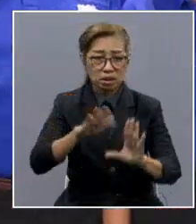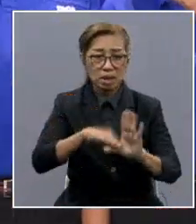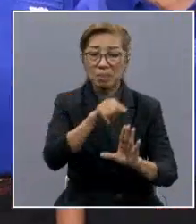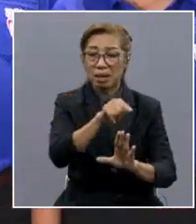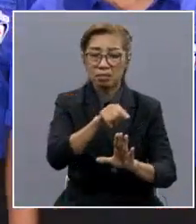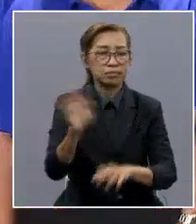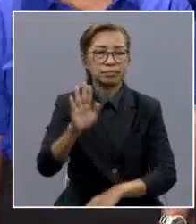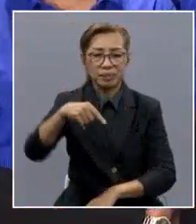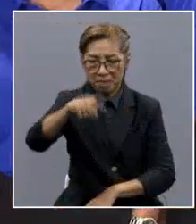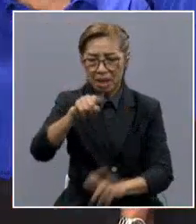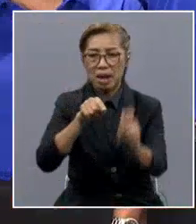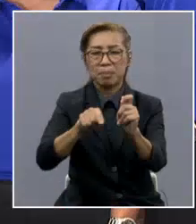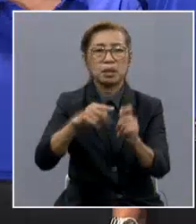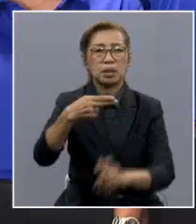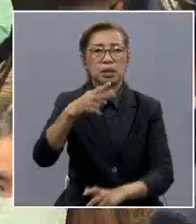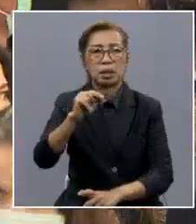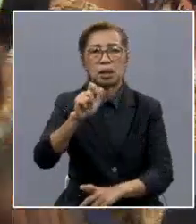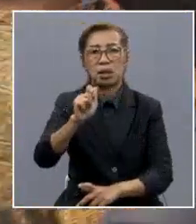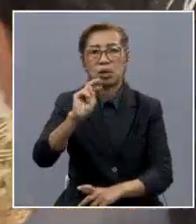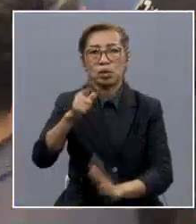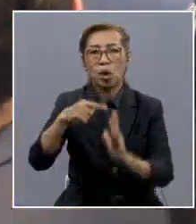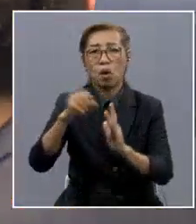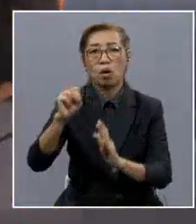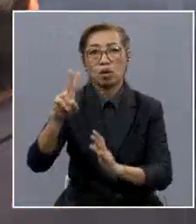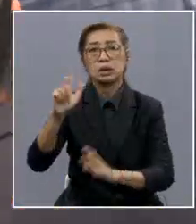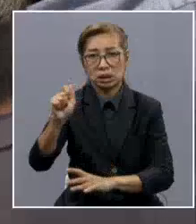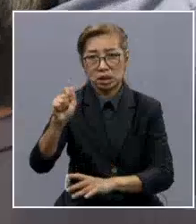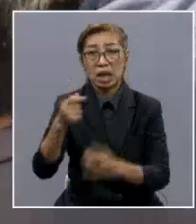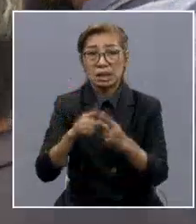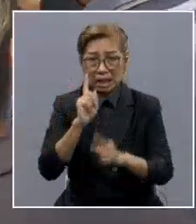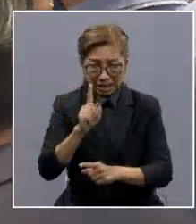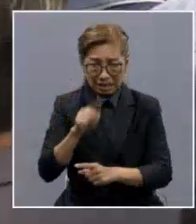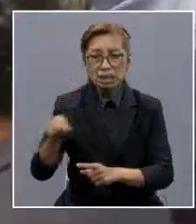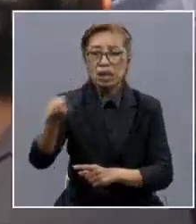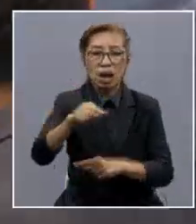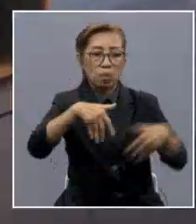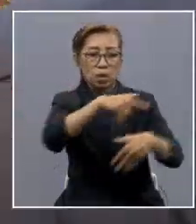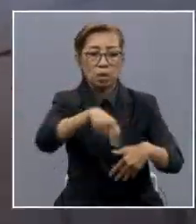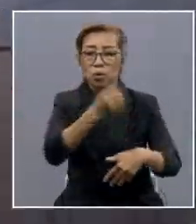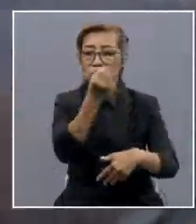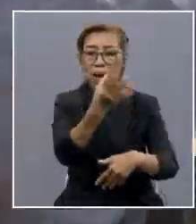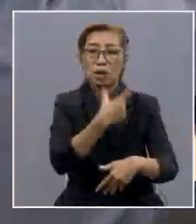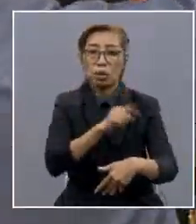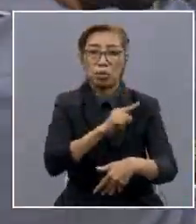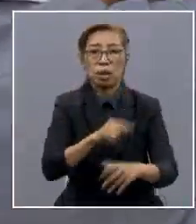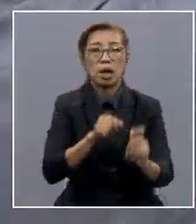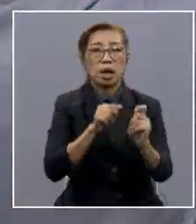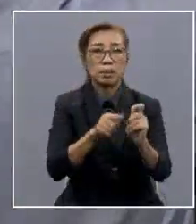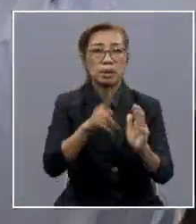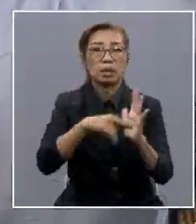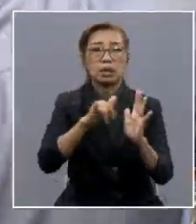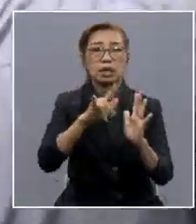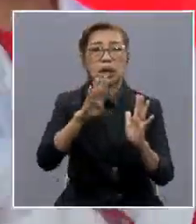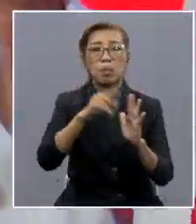องเสือทั้งที่ฐานเสียงของเฮียเน่งอยู่ที่เขตเทศบาลนครรังสิตอำเภอธัญบุรีโดยทางพรรคเพื่อไทยเข